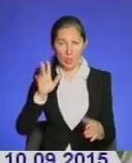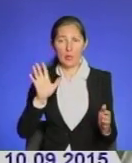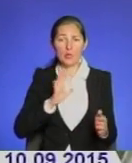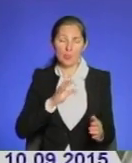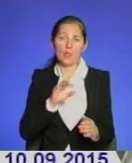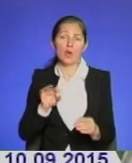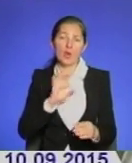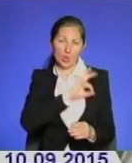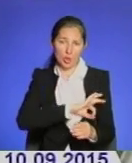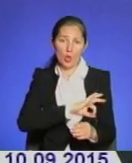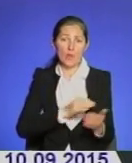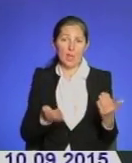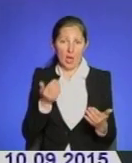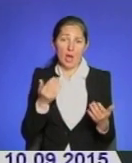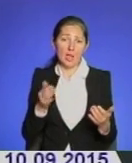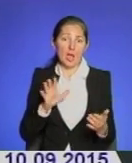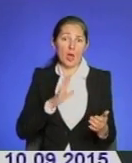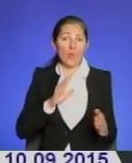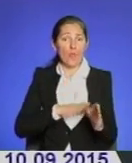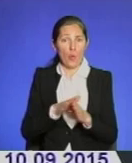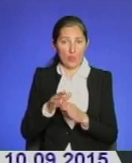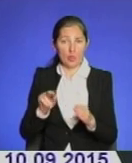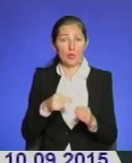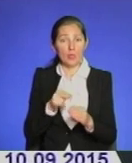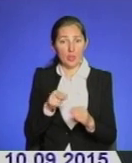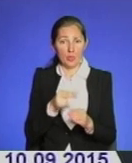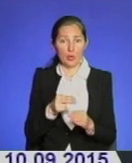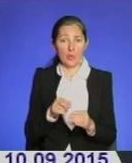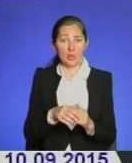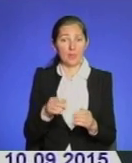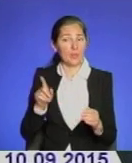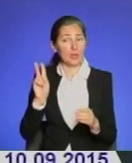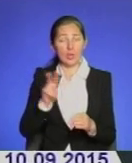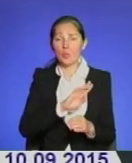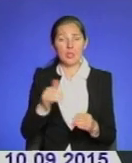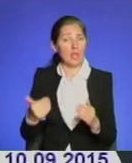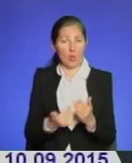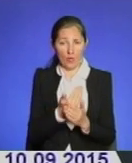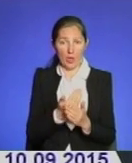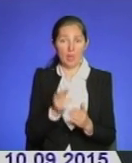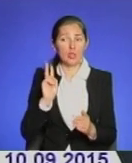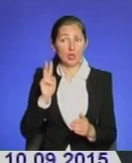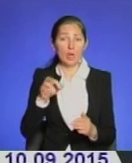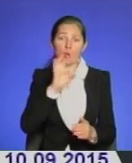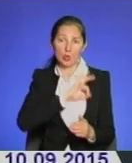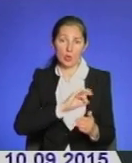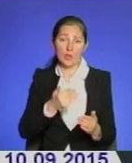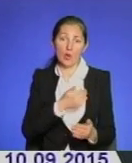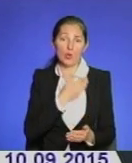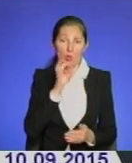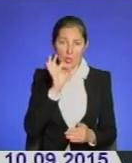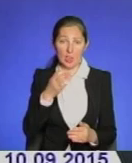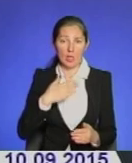повну реконструкцію. Тролейбус не новий, тролейбус користований. Але я вам хочу сказати, що ми маємо